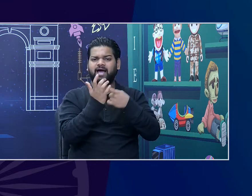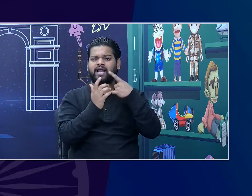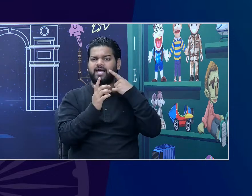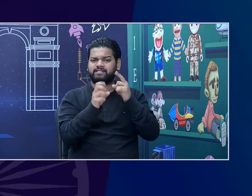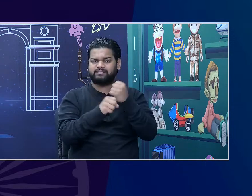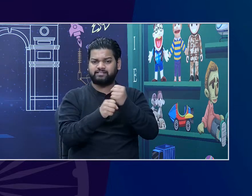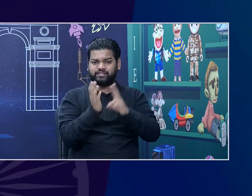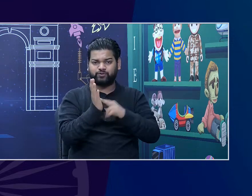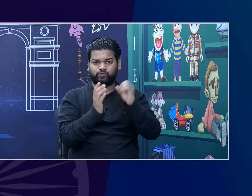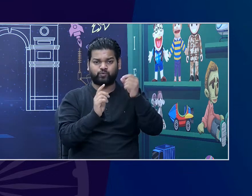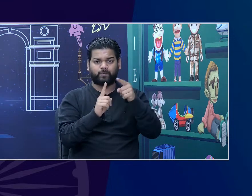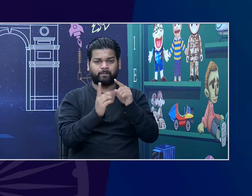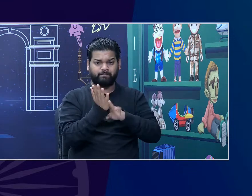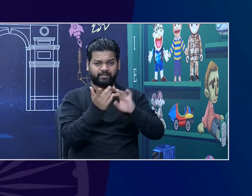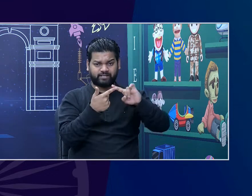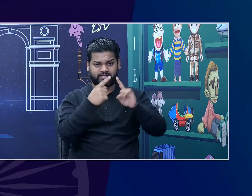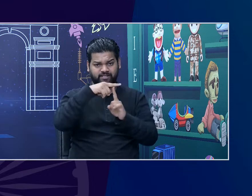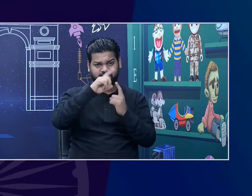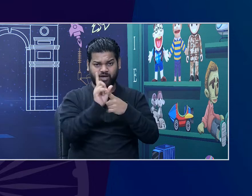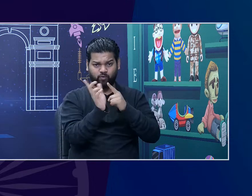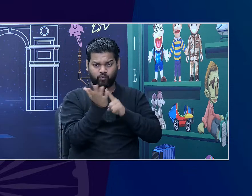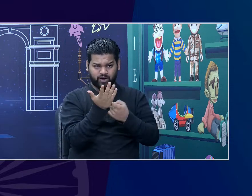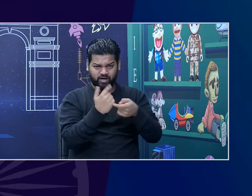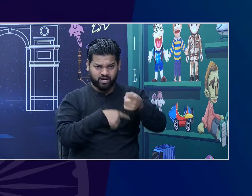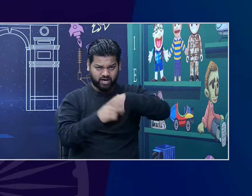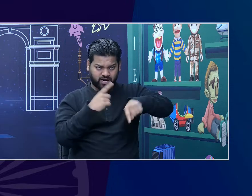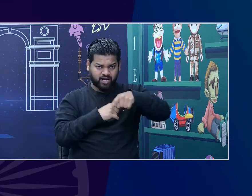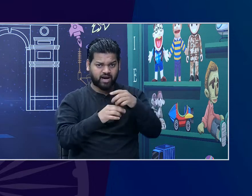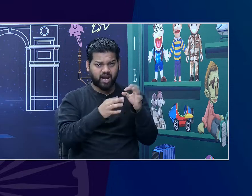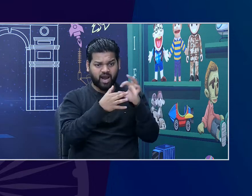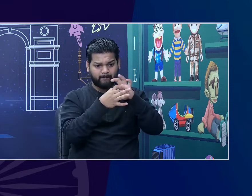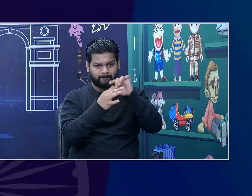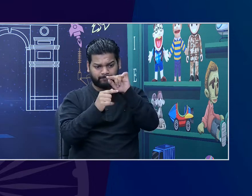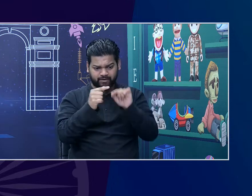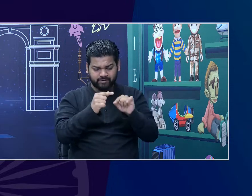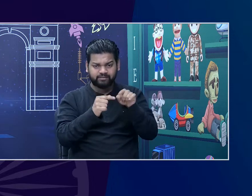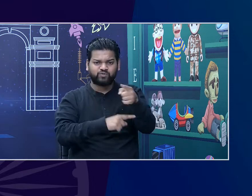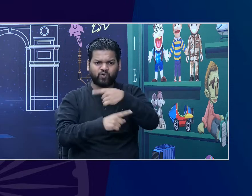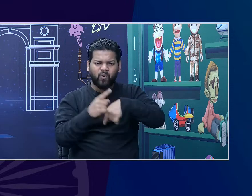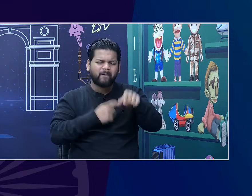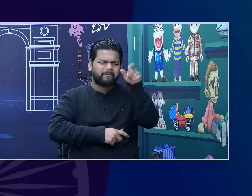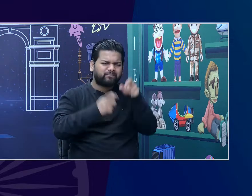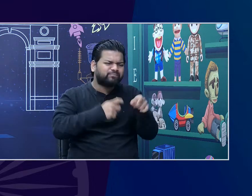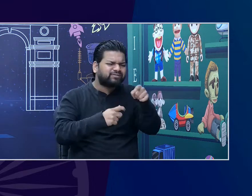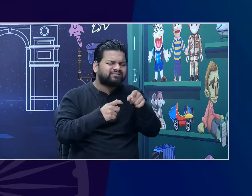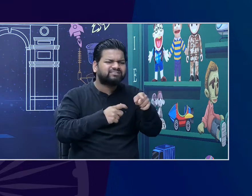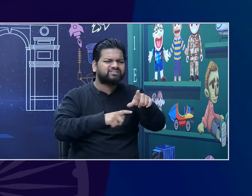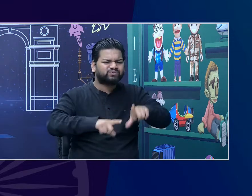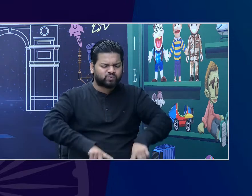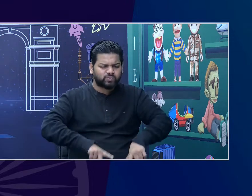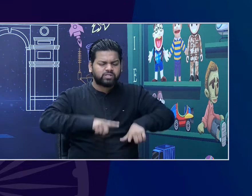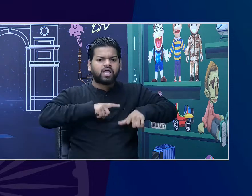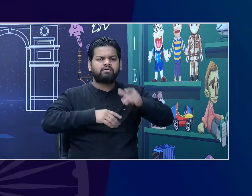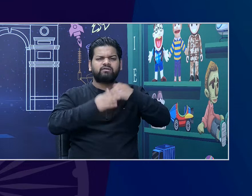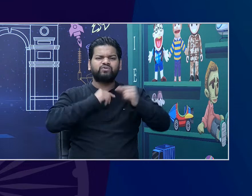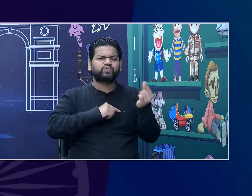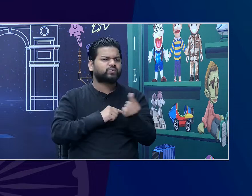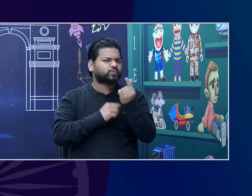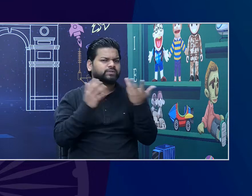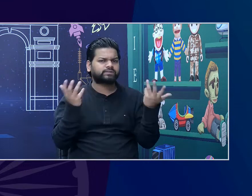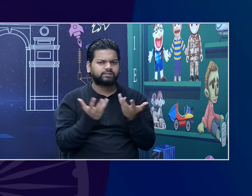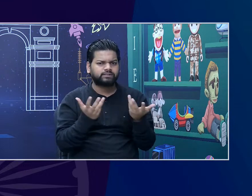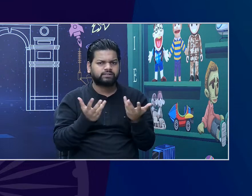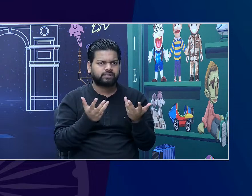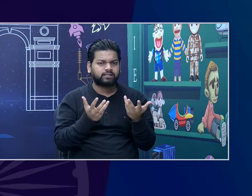हमें ट्रिग्नोमेट्री क्यों पढ़नी चाहिए, कहाँ कहाँ इसका यूज़ है जीवन में, है ना, और कैसे